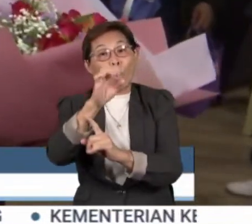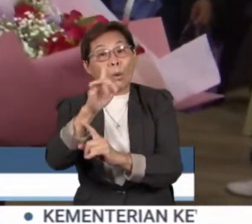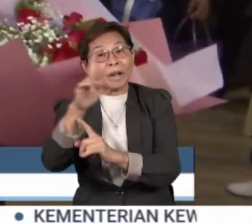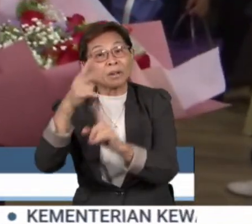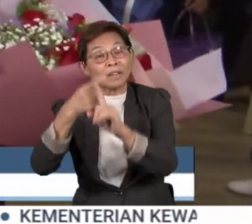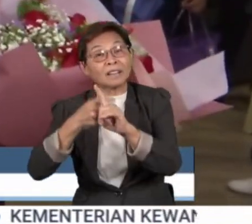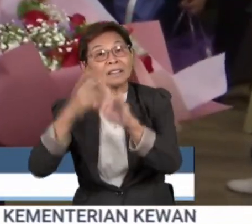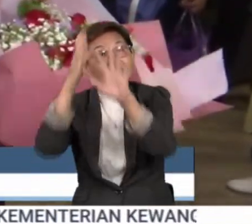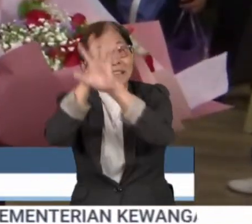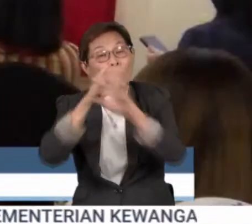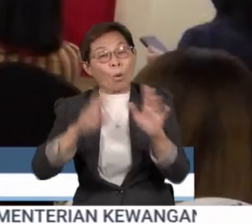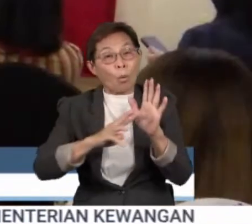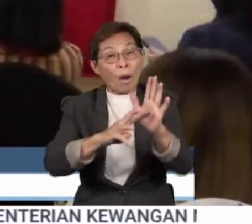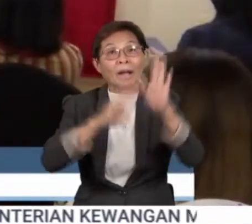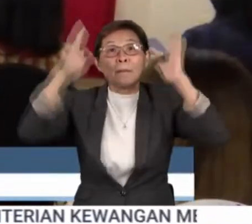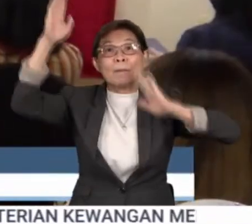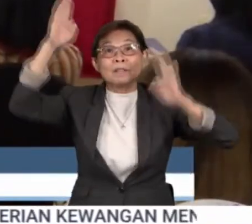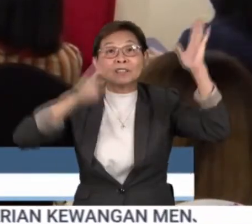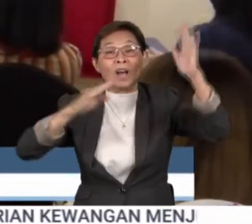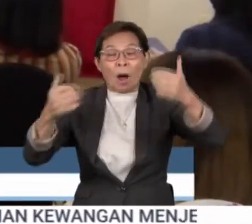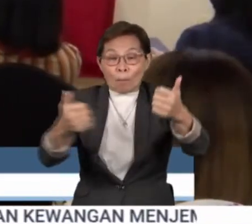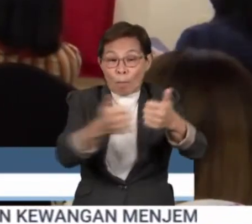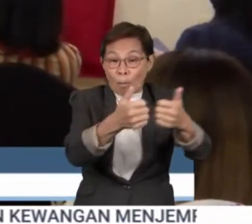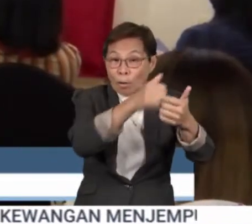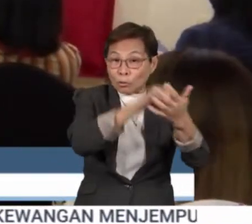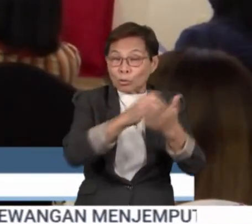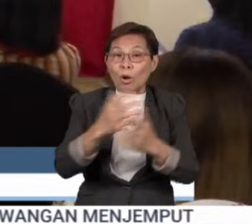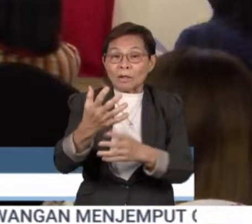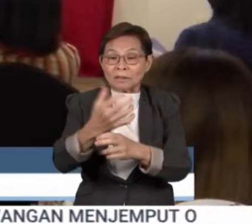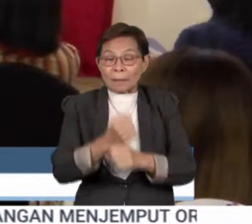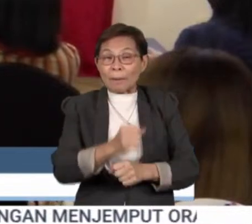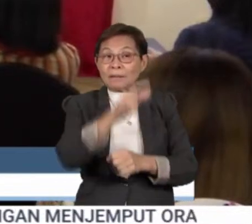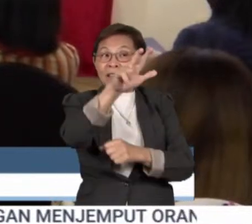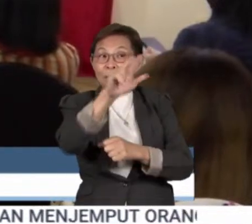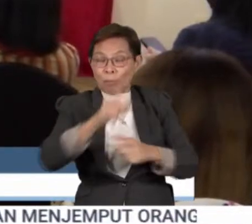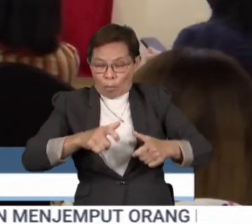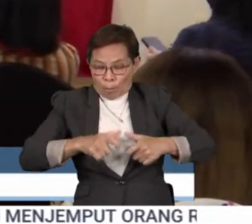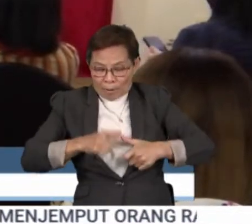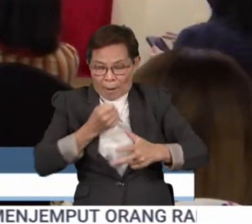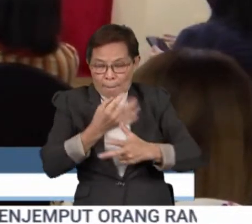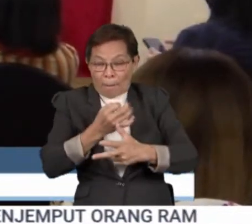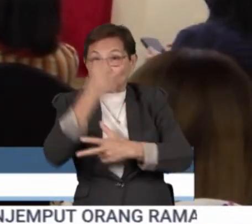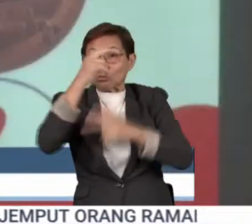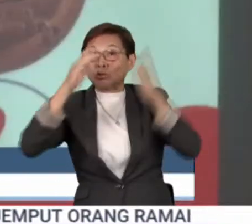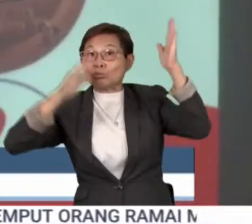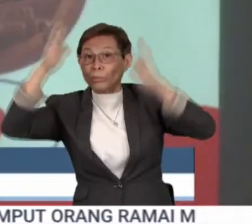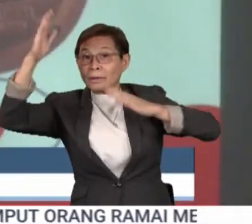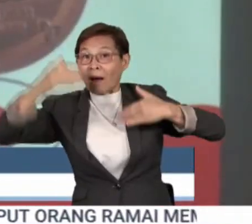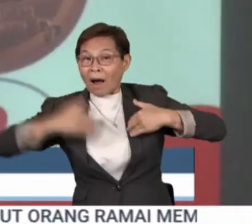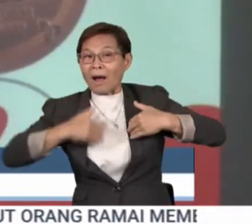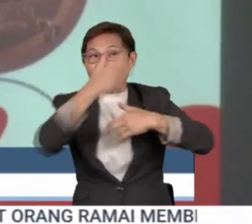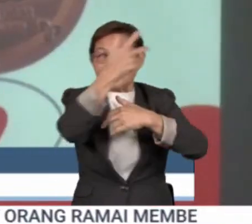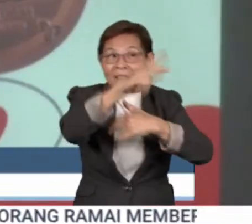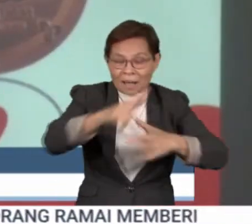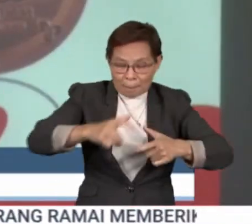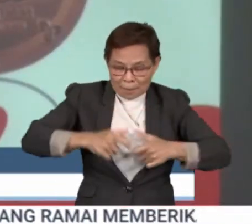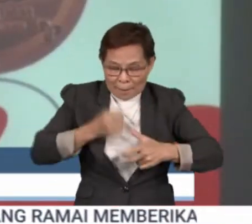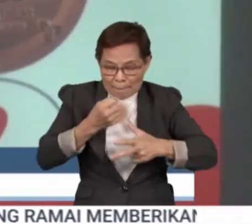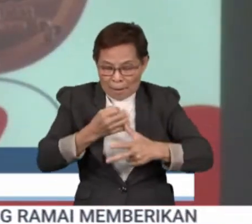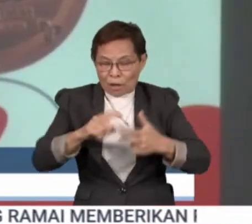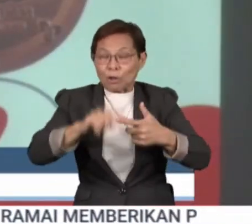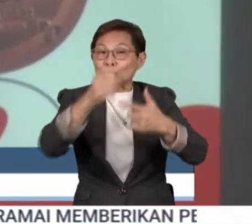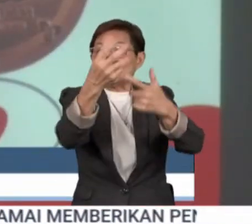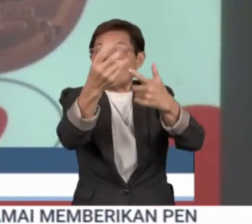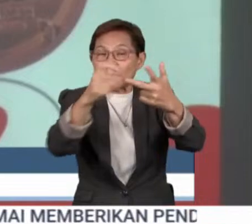yang mewakili negara pada kejohanan itu berjaya menghadiahkan 34 pingat buat negara. Ia terdiri daripada 13 pingat emas,